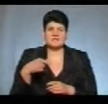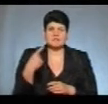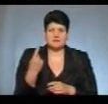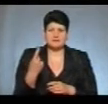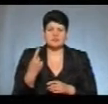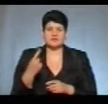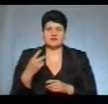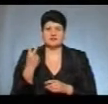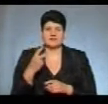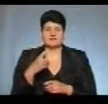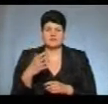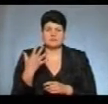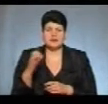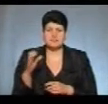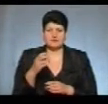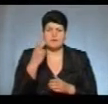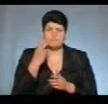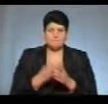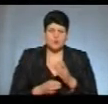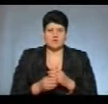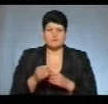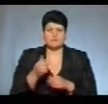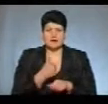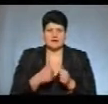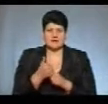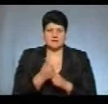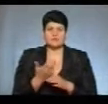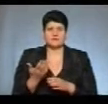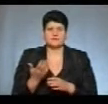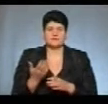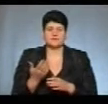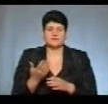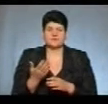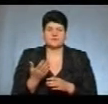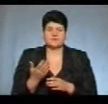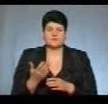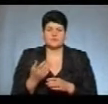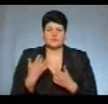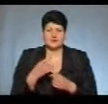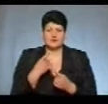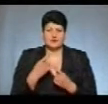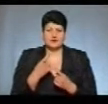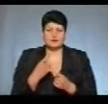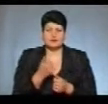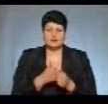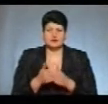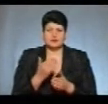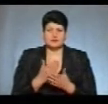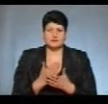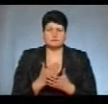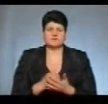хвилини 5 секунд вона програла лідеру. Лідером, як я говорив до цього, є Кайса